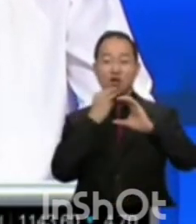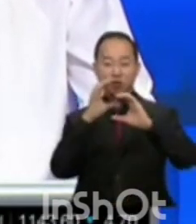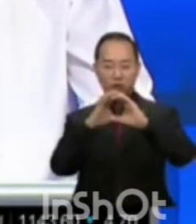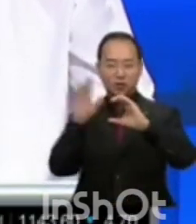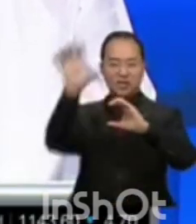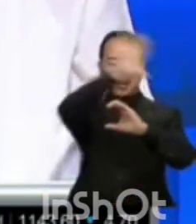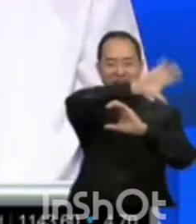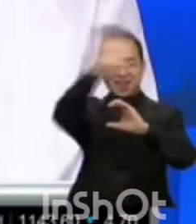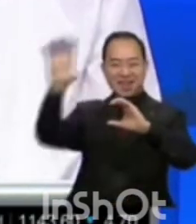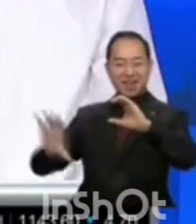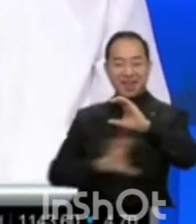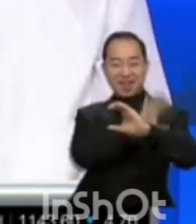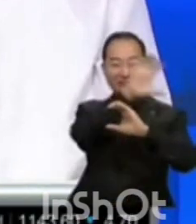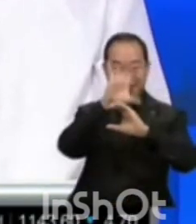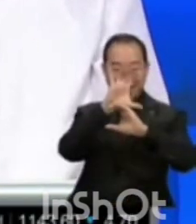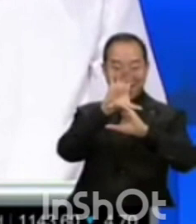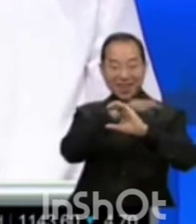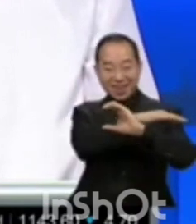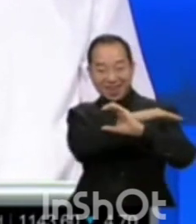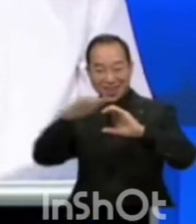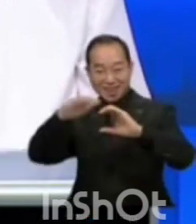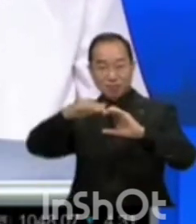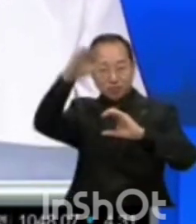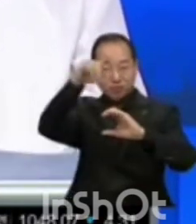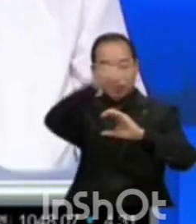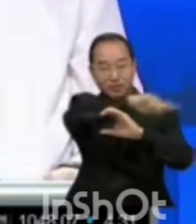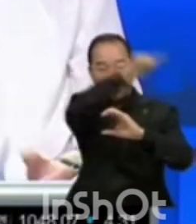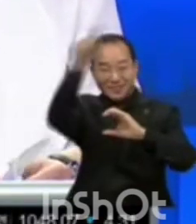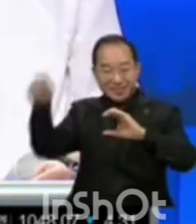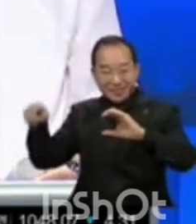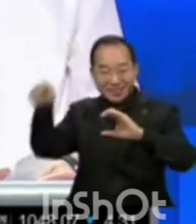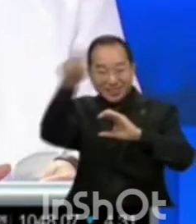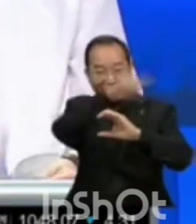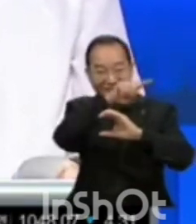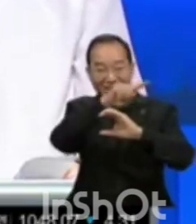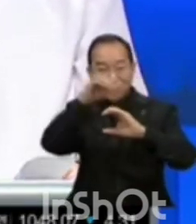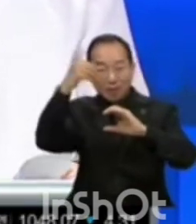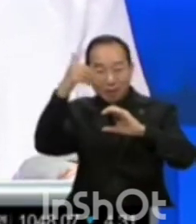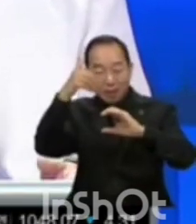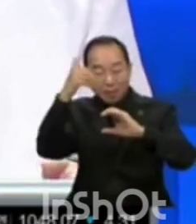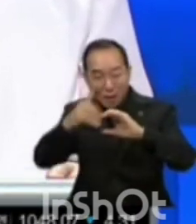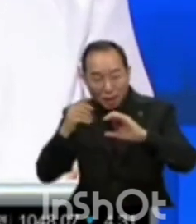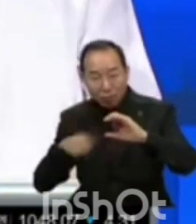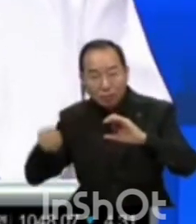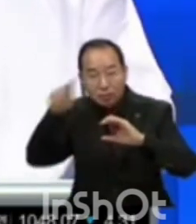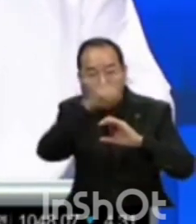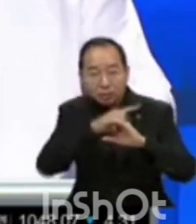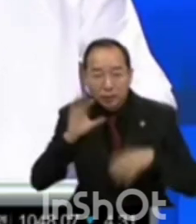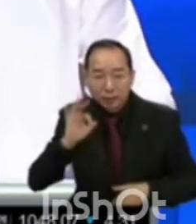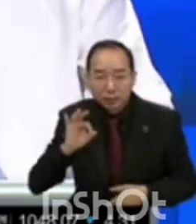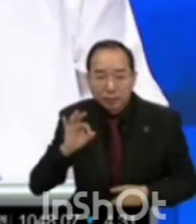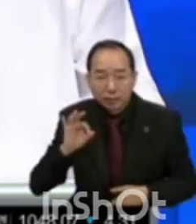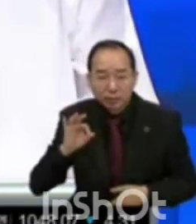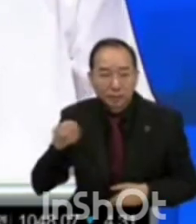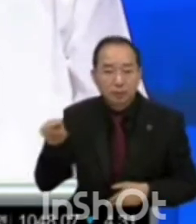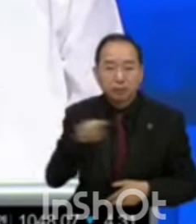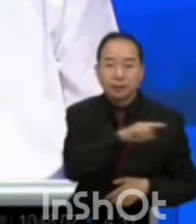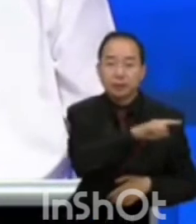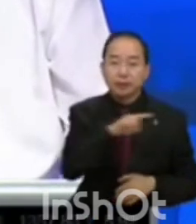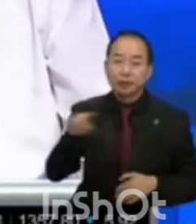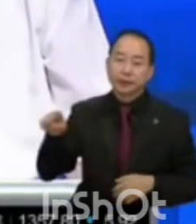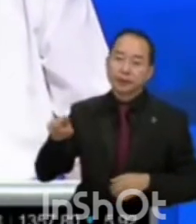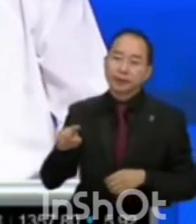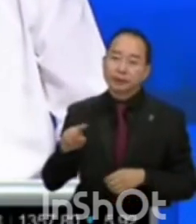재정자립도가 우리 이재명 후보가 지사로 일하시는 기간 동안 해마다 2%포인트씩 떨어져서 매번